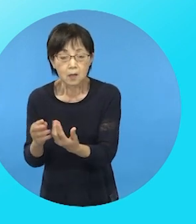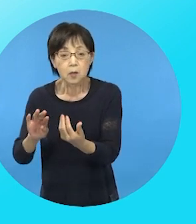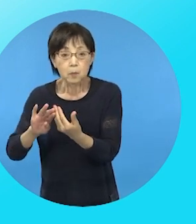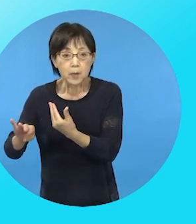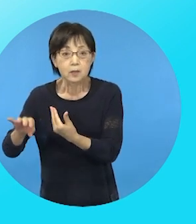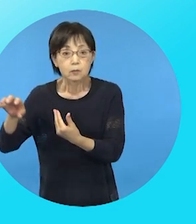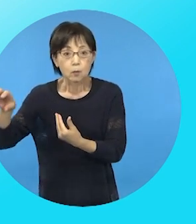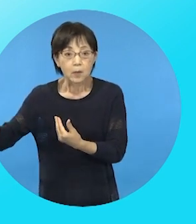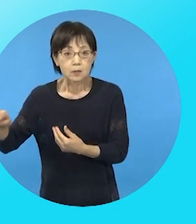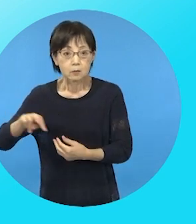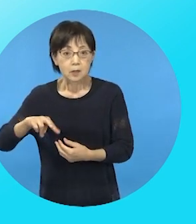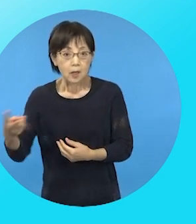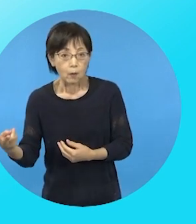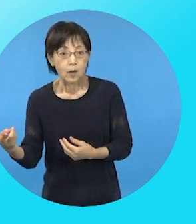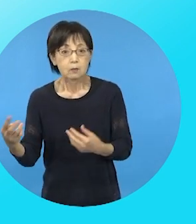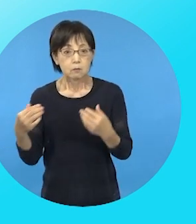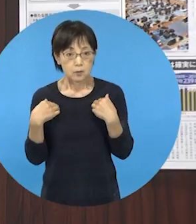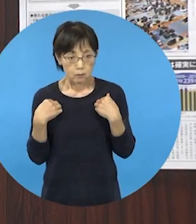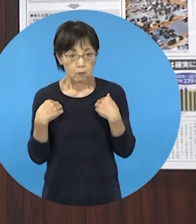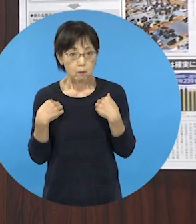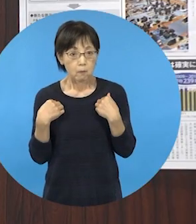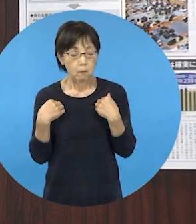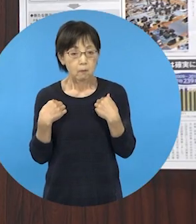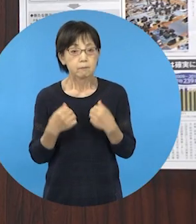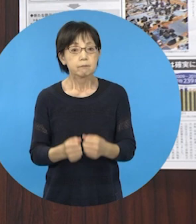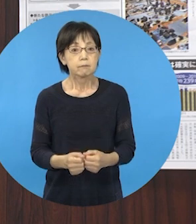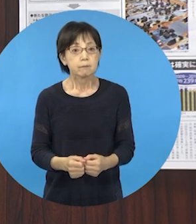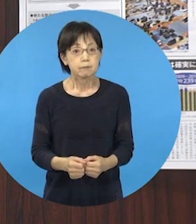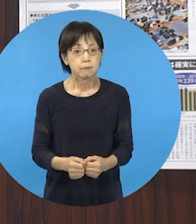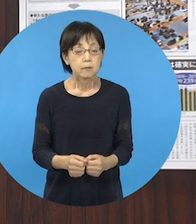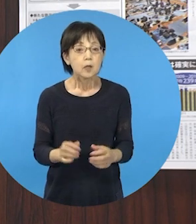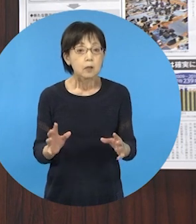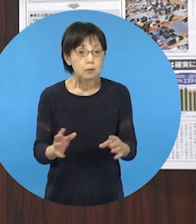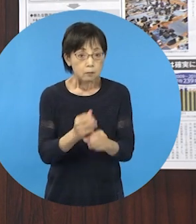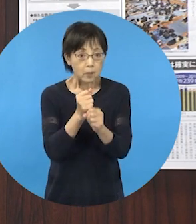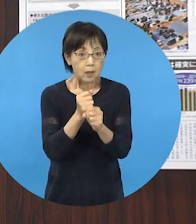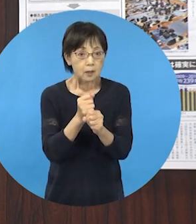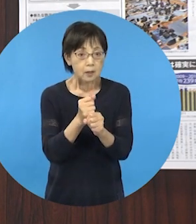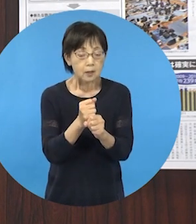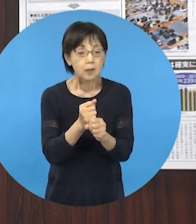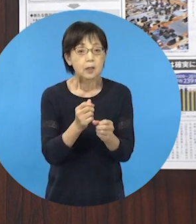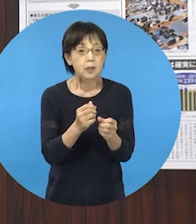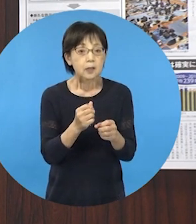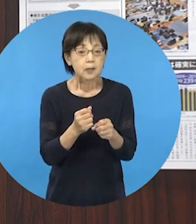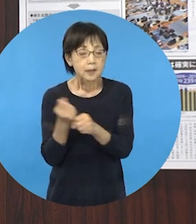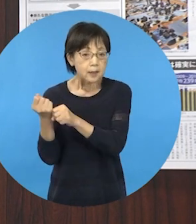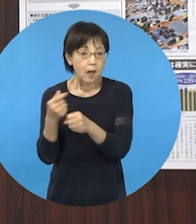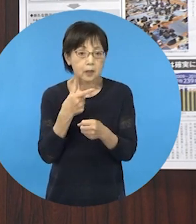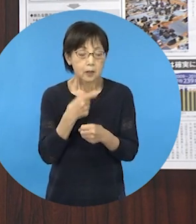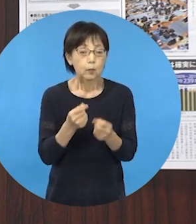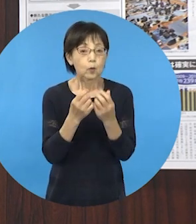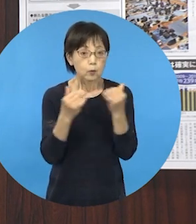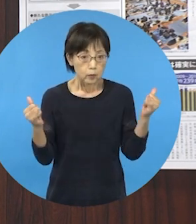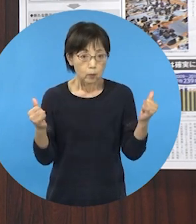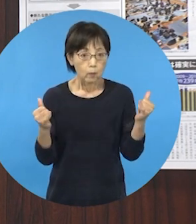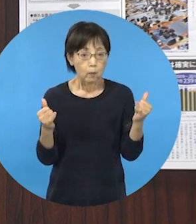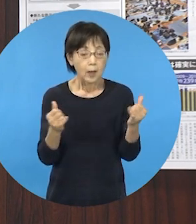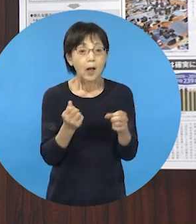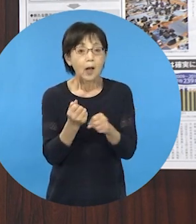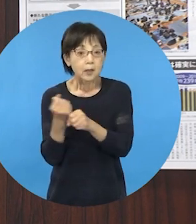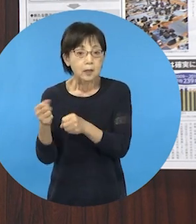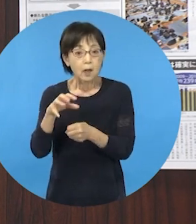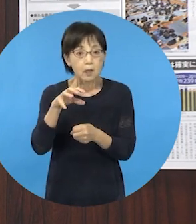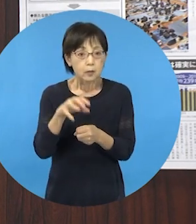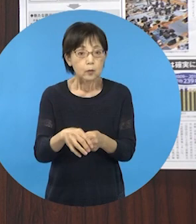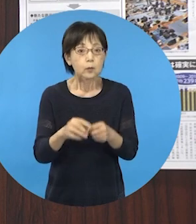ぐにいっぱいになってしまったことです。このことから、より多くの避難者を避難所で受け入れ